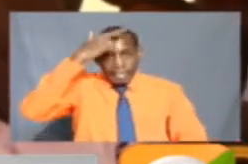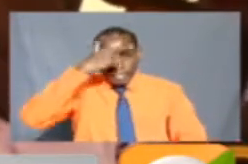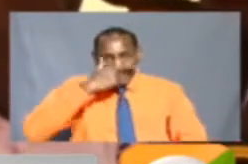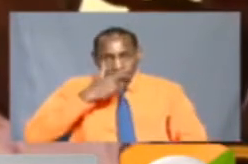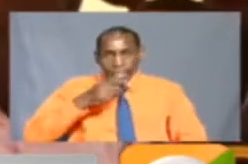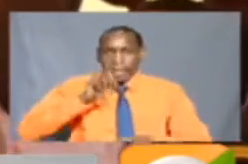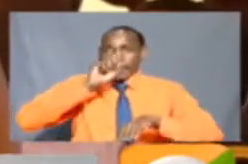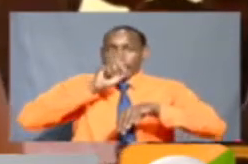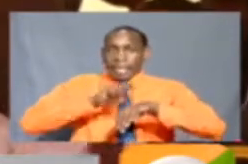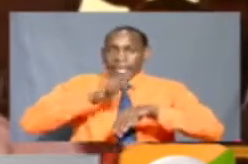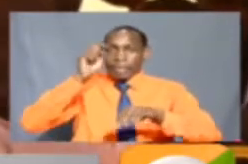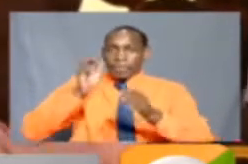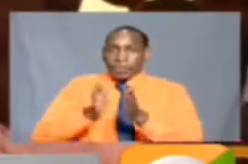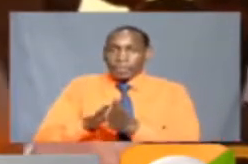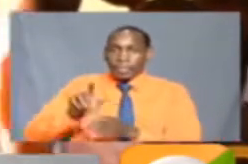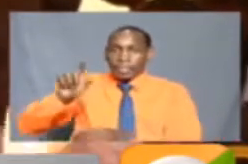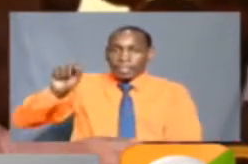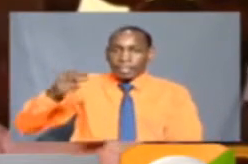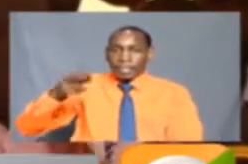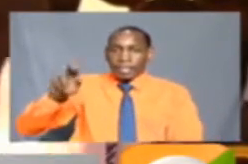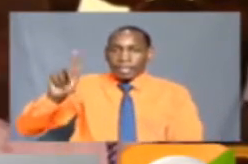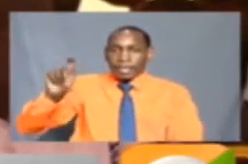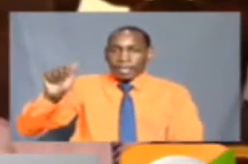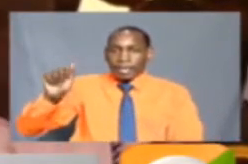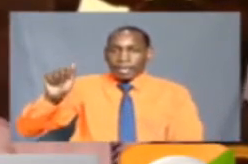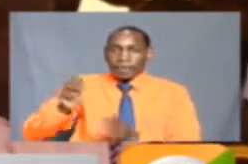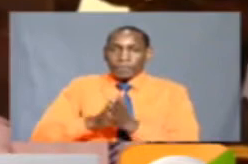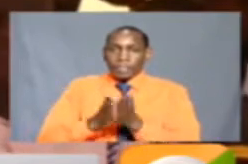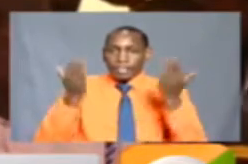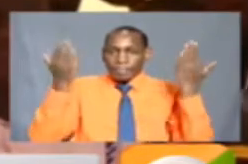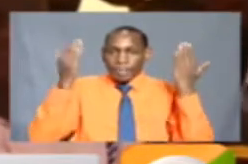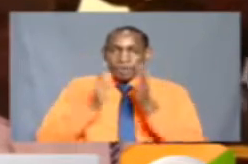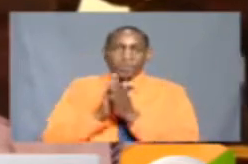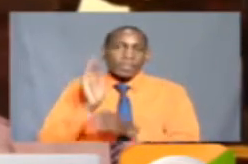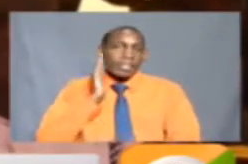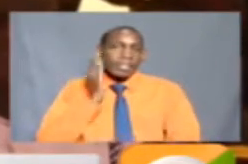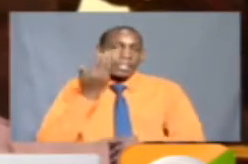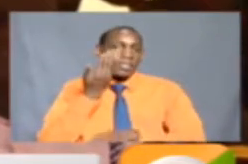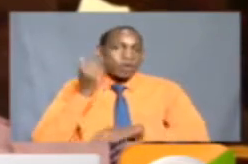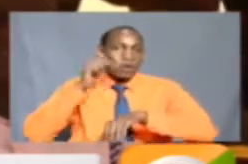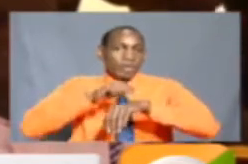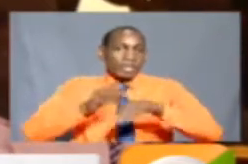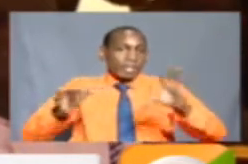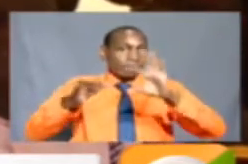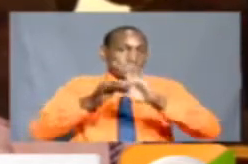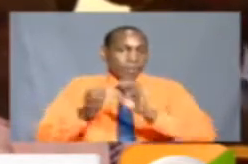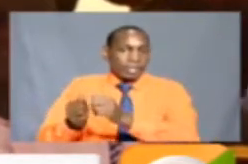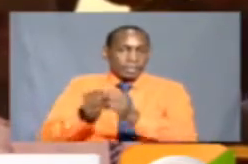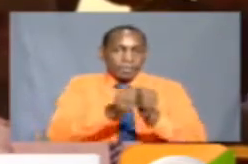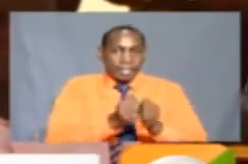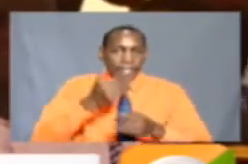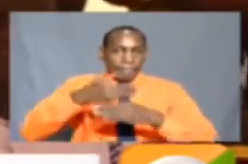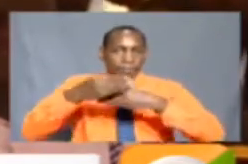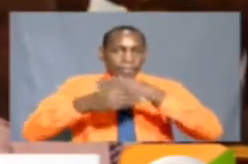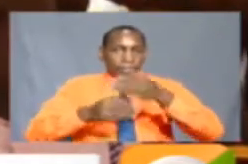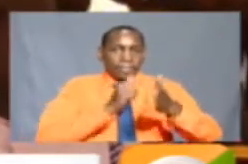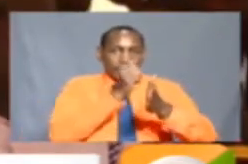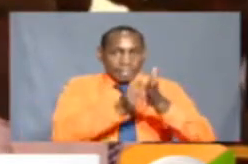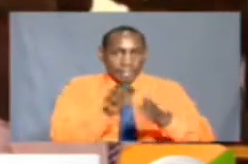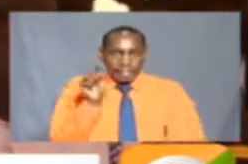kupitia Embu, kupitia Tharaka Nithi, Meru ifike Isiolo. Tukiungana pamoja tujenge hiyo reli.